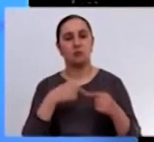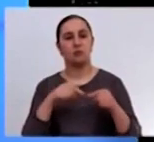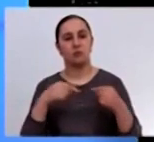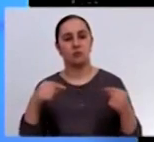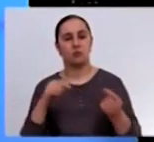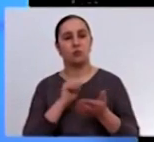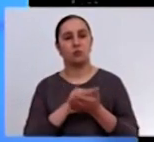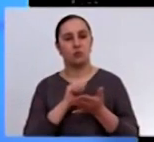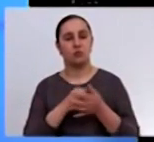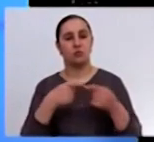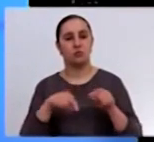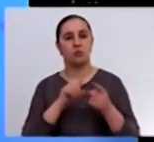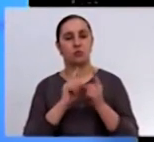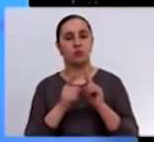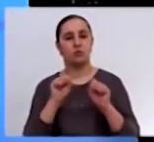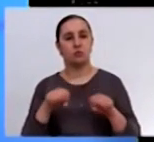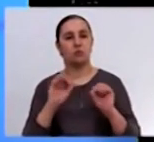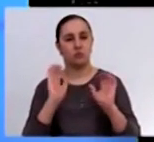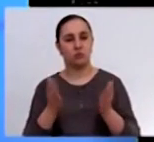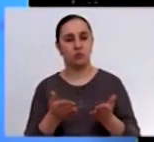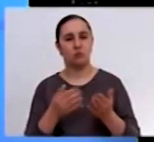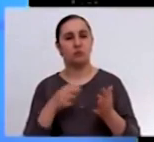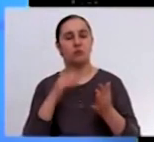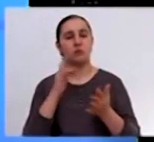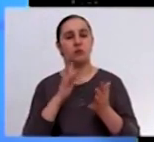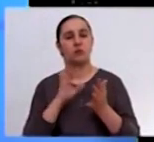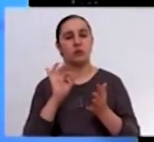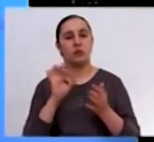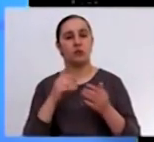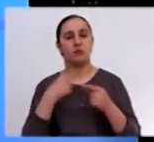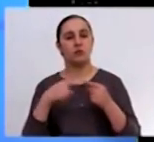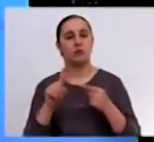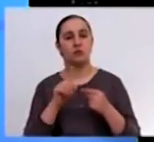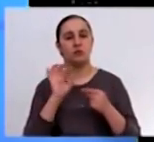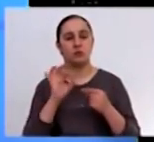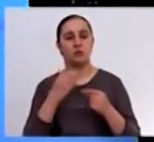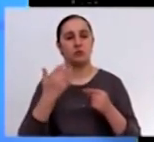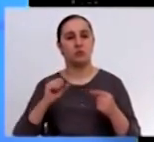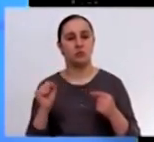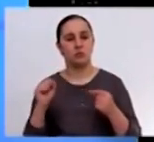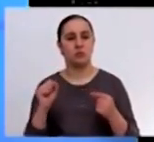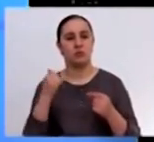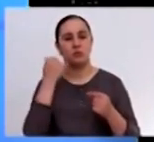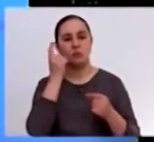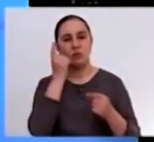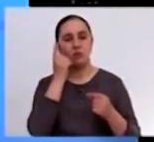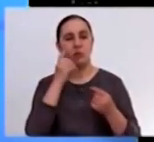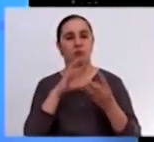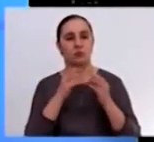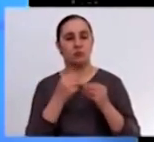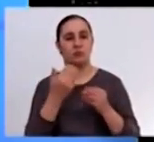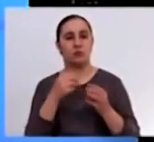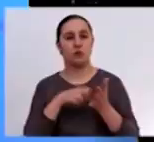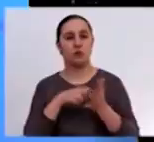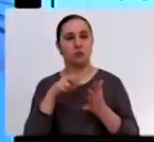xildagi hujjatlarni ham almashishingiz mumkin bo'ladi. Telegramdan farqi shundaki, Telegramda siz do'stlaringizni telefon raqami orqali ularga